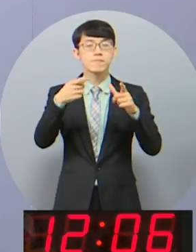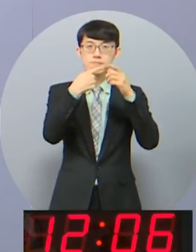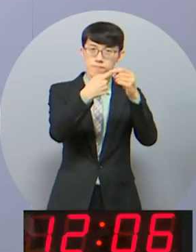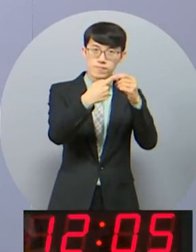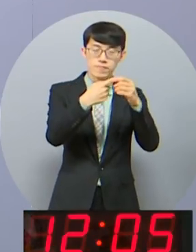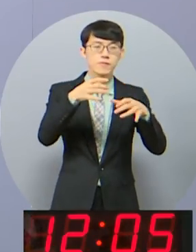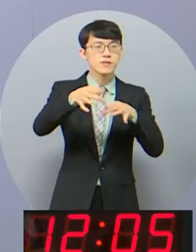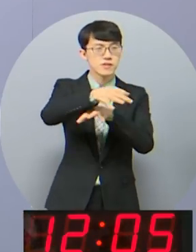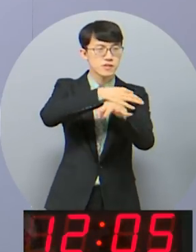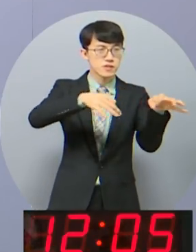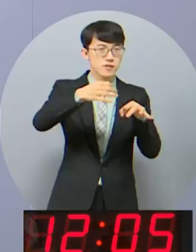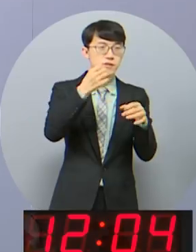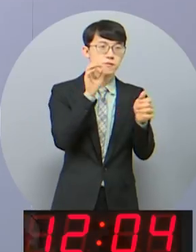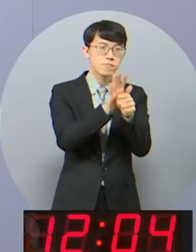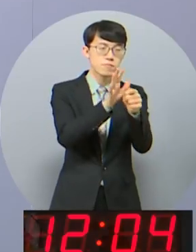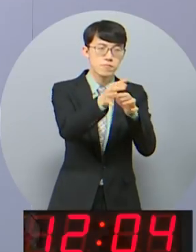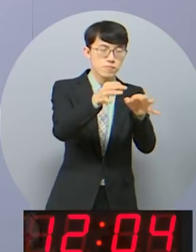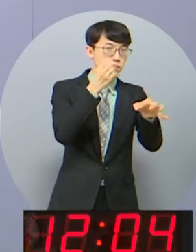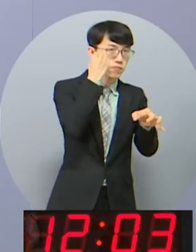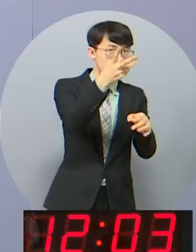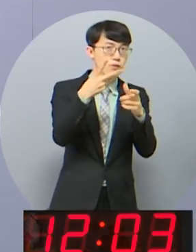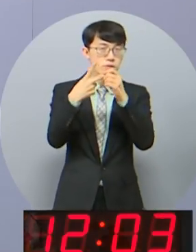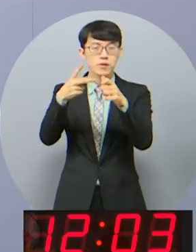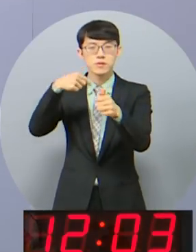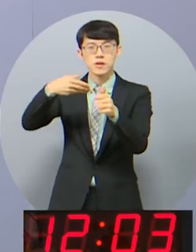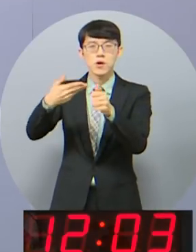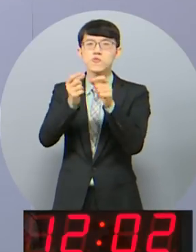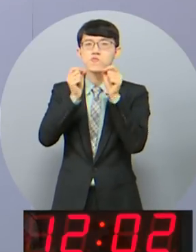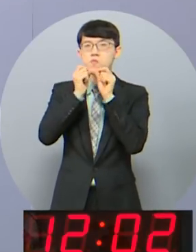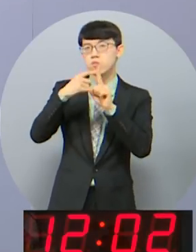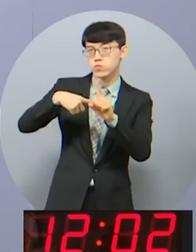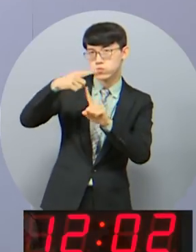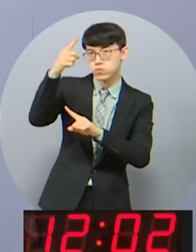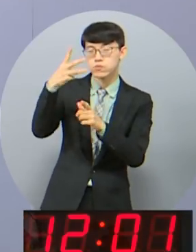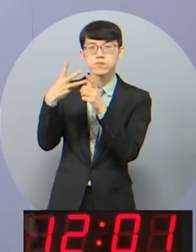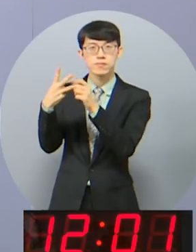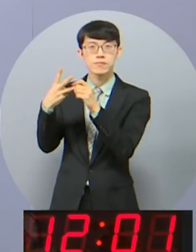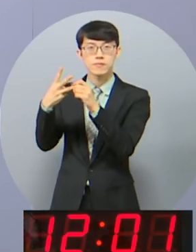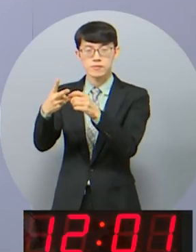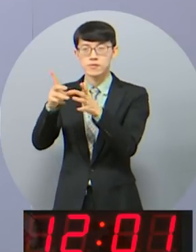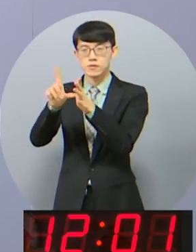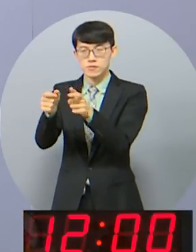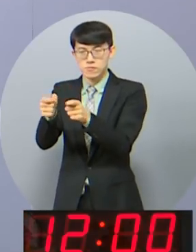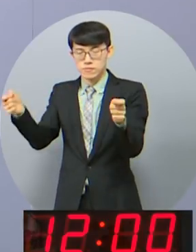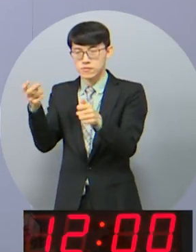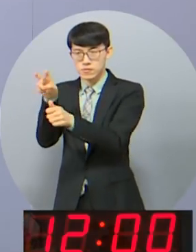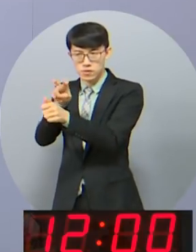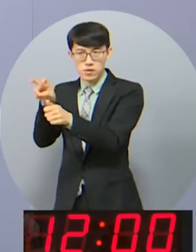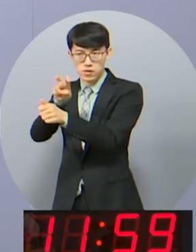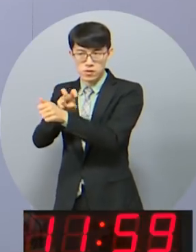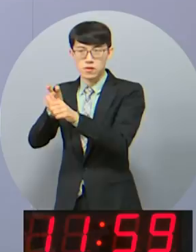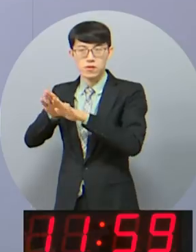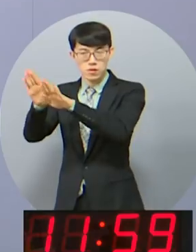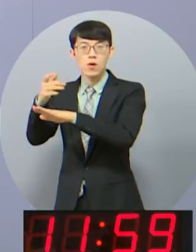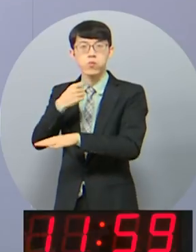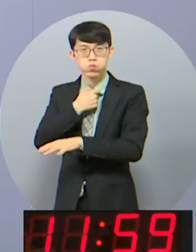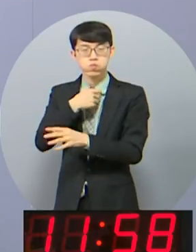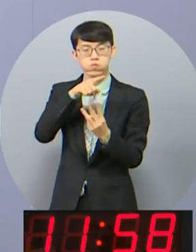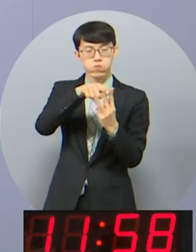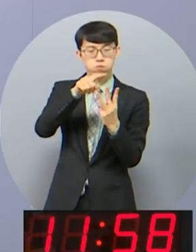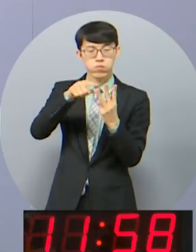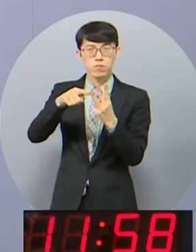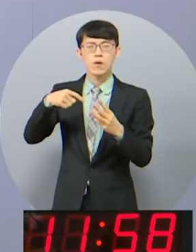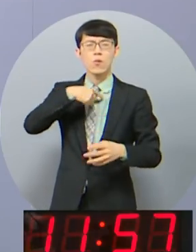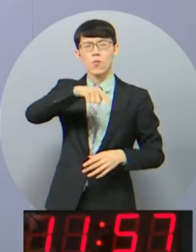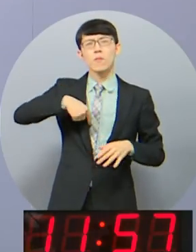海；第二，教育品质；第三，长期照顾，都是我们这一代上有父